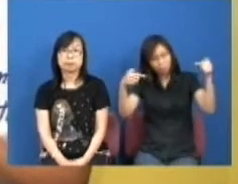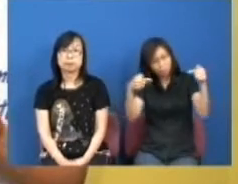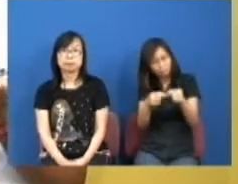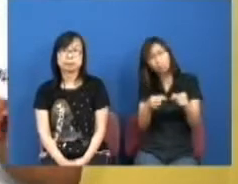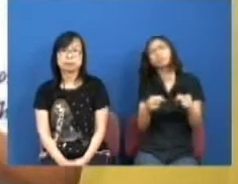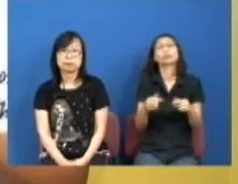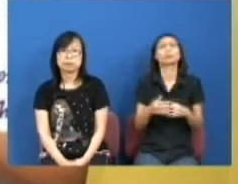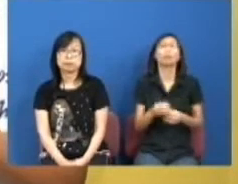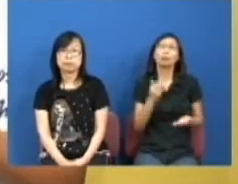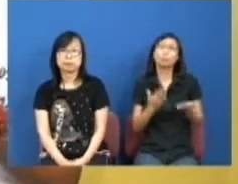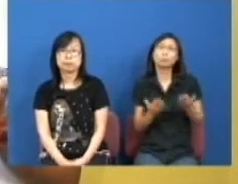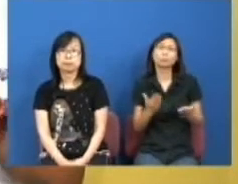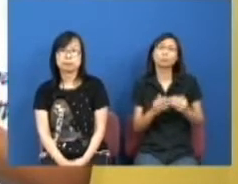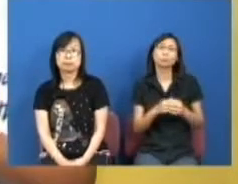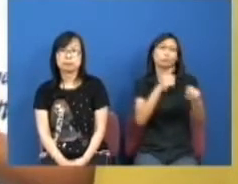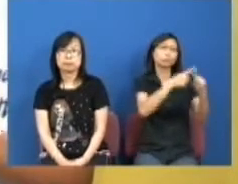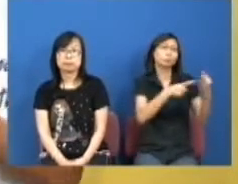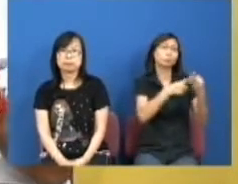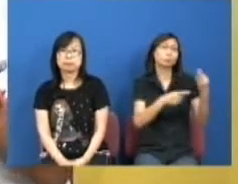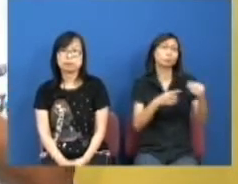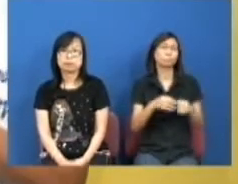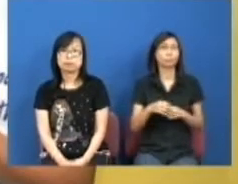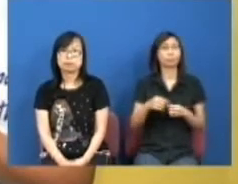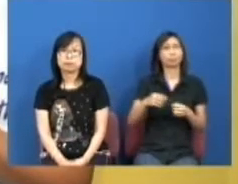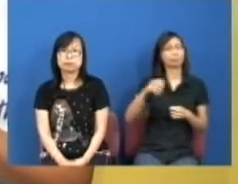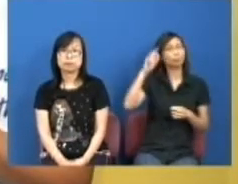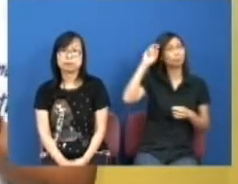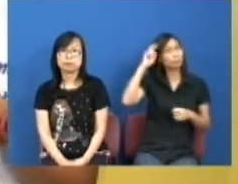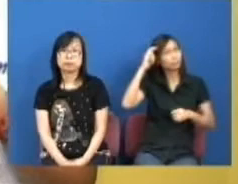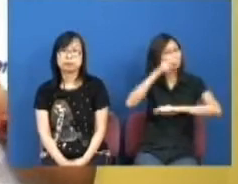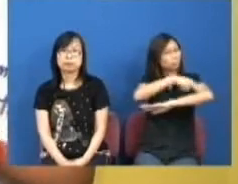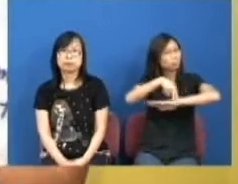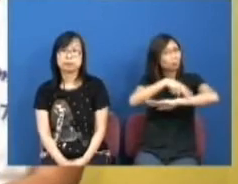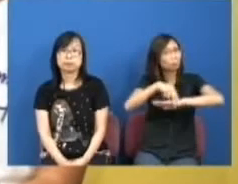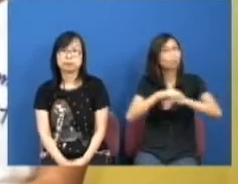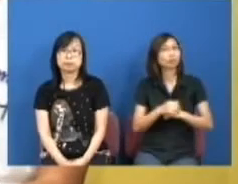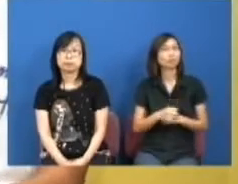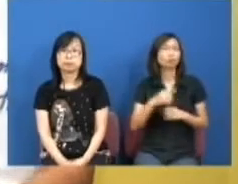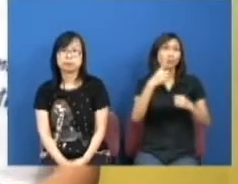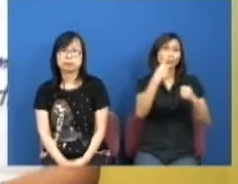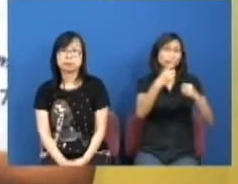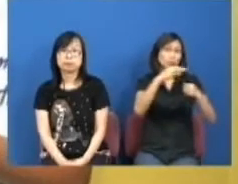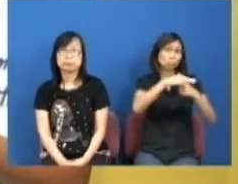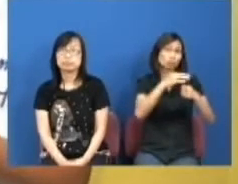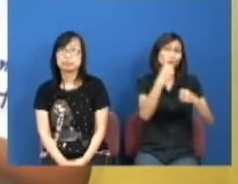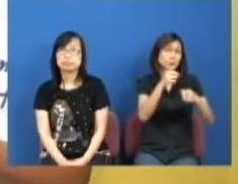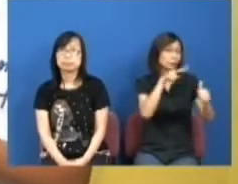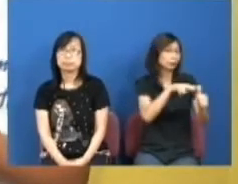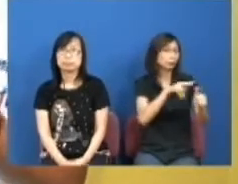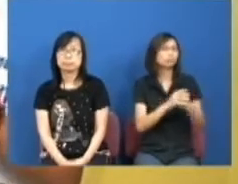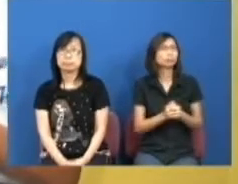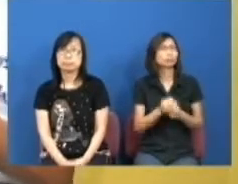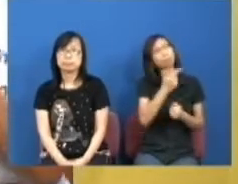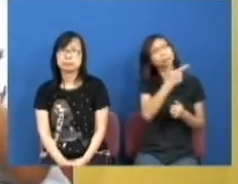如即係許家屯話齋，只不過係權宜之計，最終都係一國一制啊。咁可能呢一度大家都唔可以完